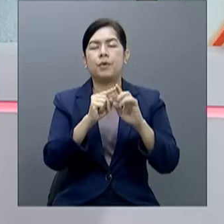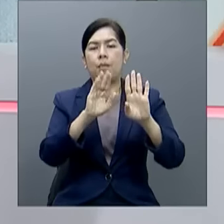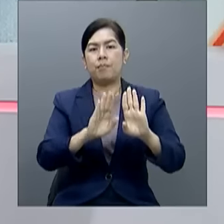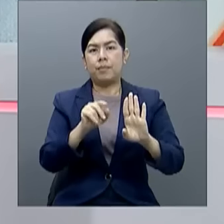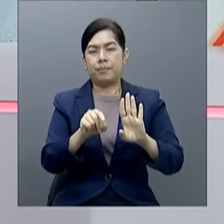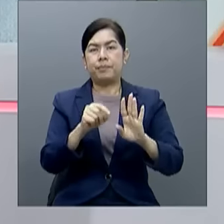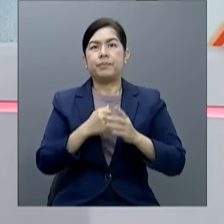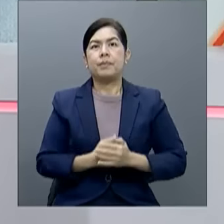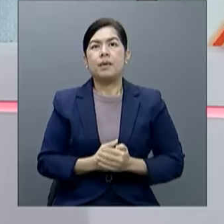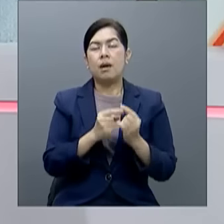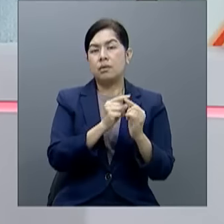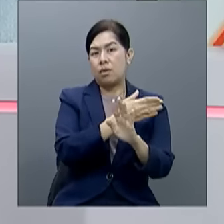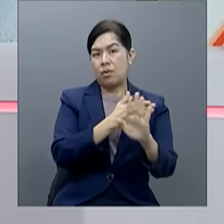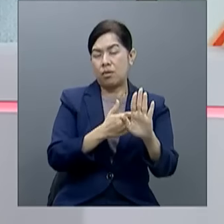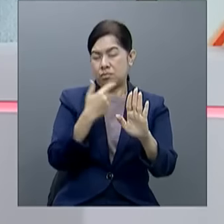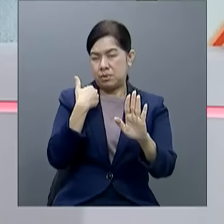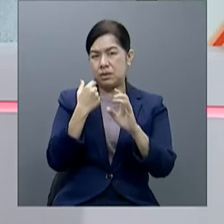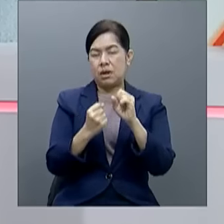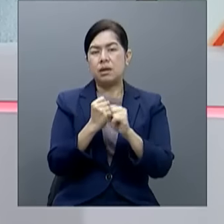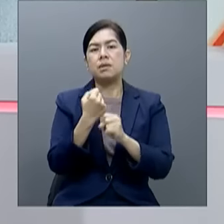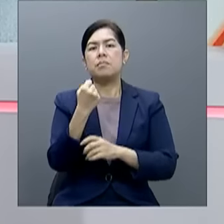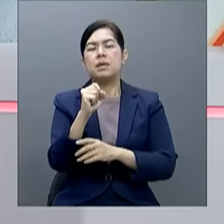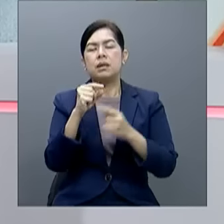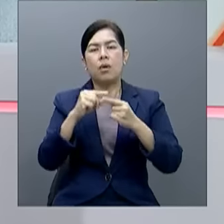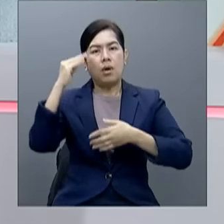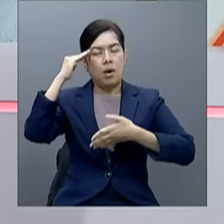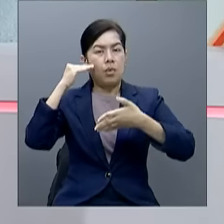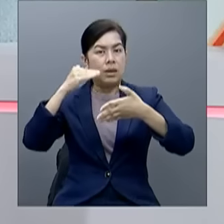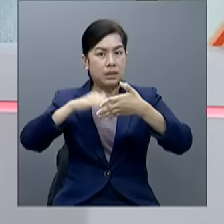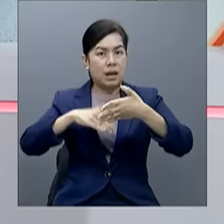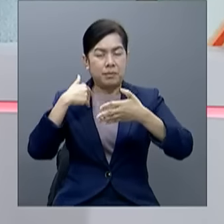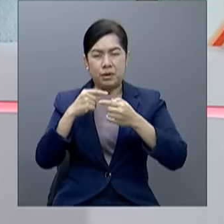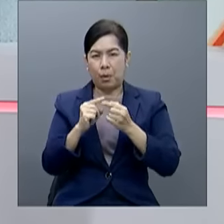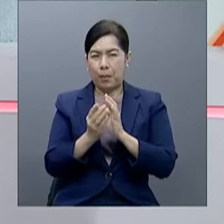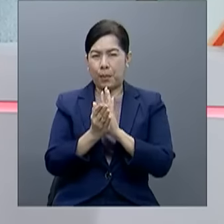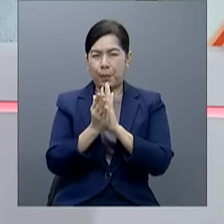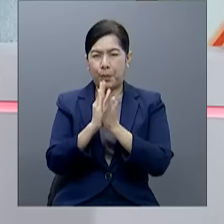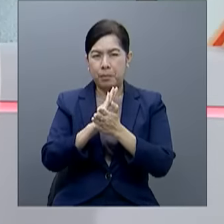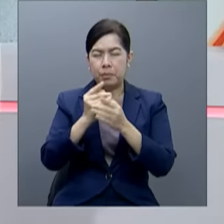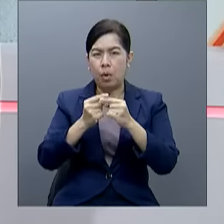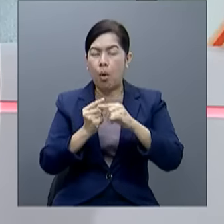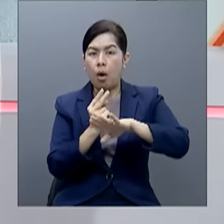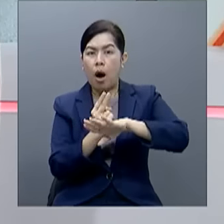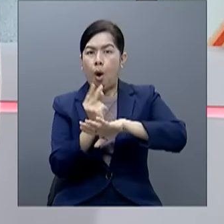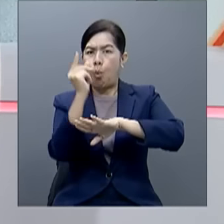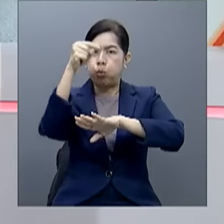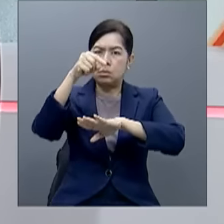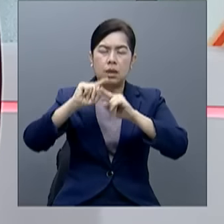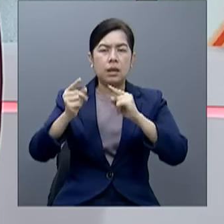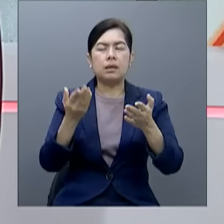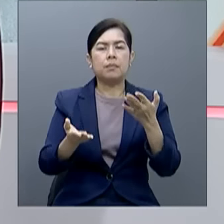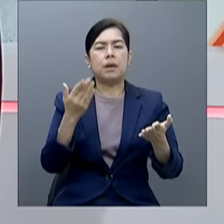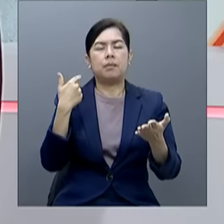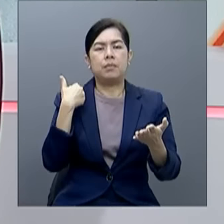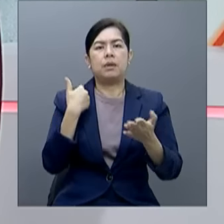ในช่วงไม่ถึง10ปีที่ผ่านมาค่ะเกาหลีใต้ได้พัฒนาอุตสาหกรรมการผลิตอาวุธไปไกลมากนะคะโดยสถิติการส่งออกอาวุธในช่วง